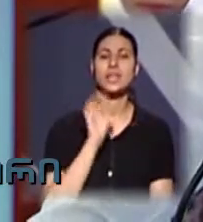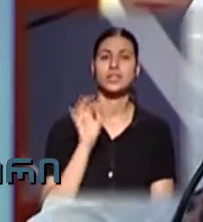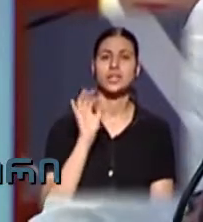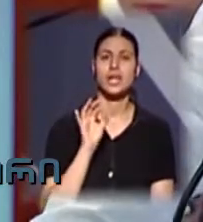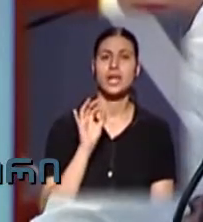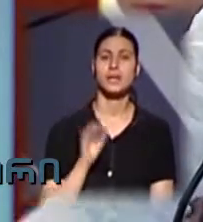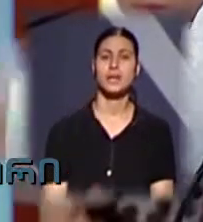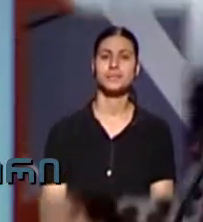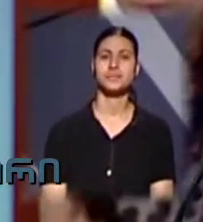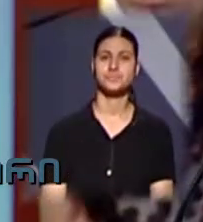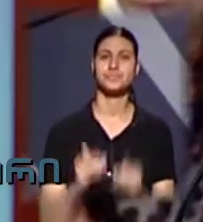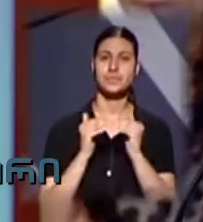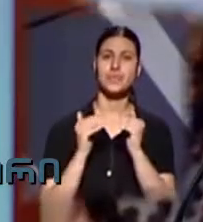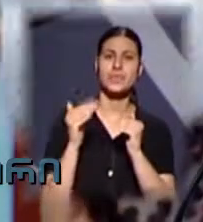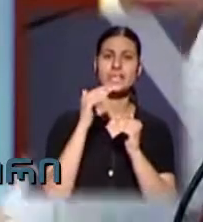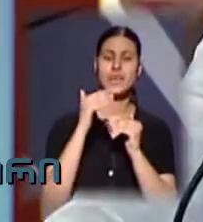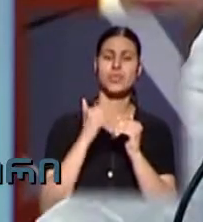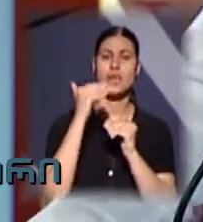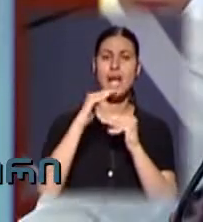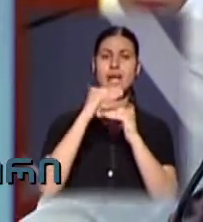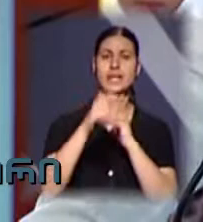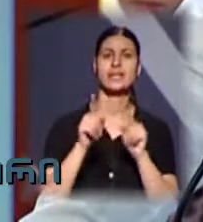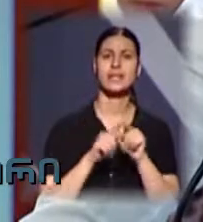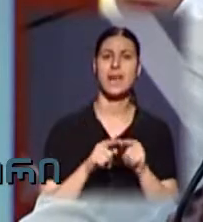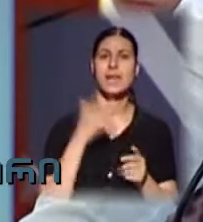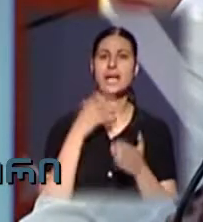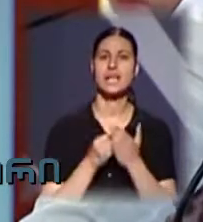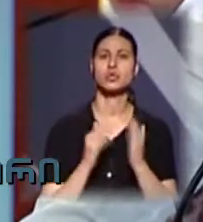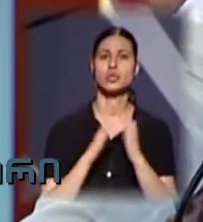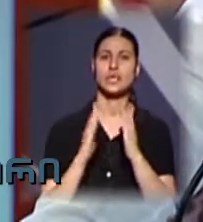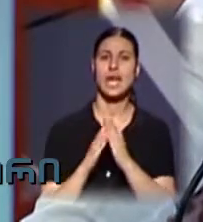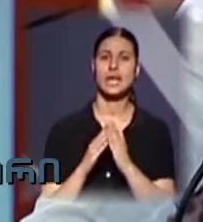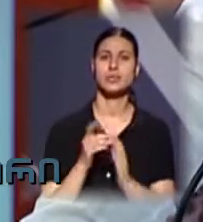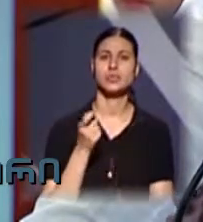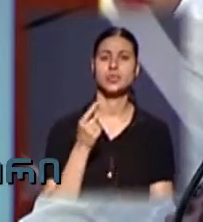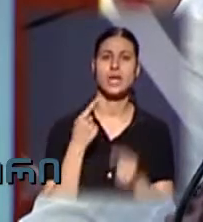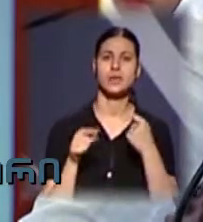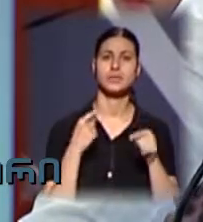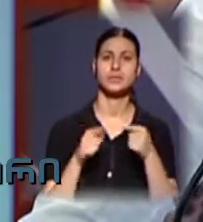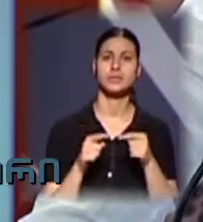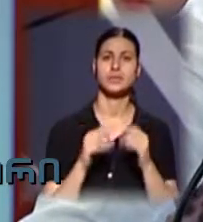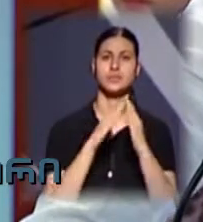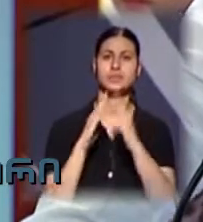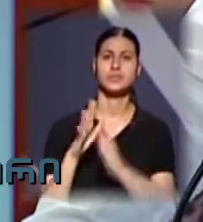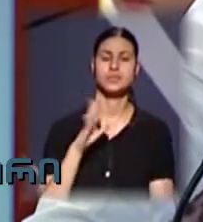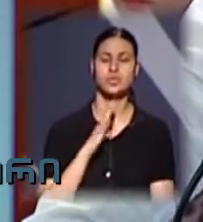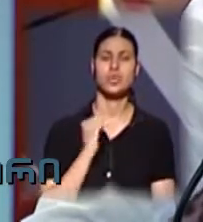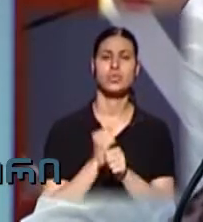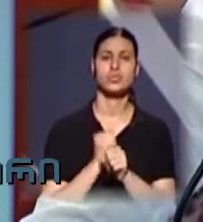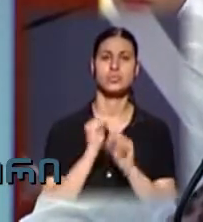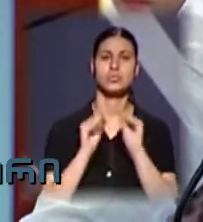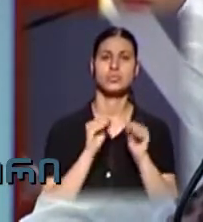შეეხება ზემოთ მხარეს იქ კერძო სახლები და რაღაც გარკვეული დაწესებულებებიც კი გაკეთდა